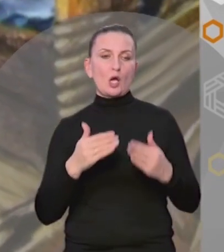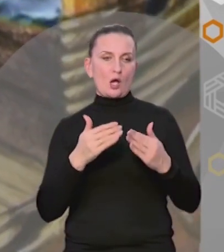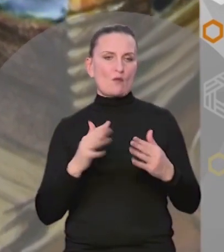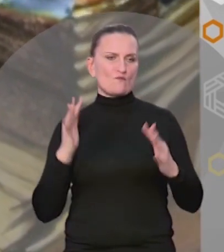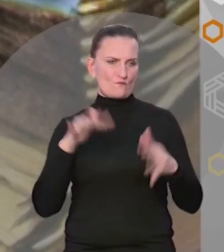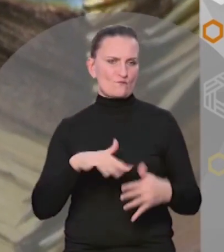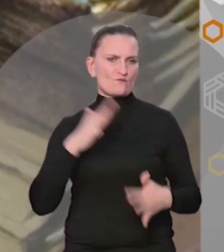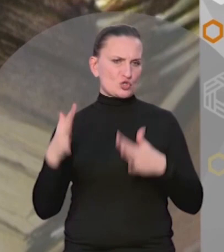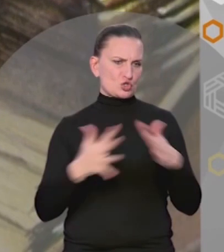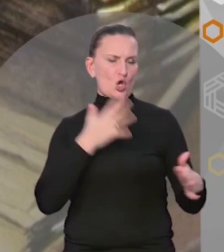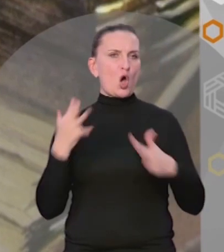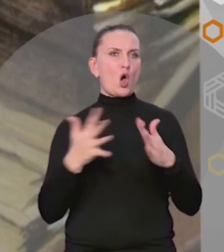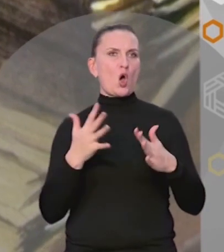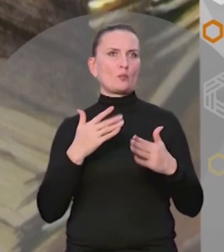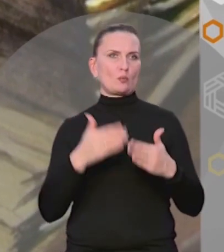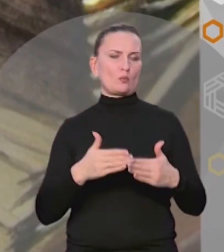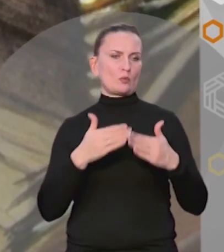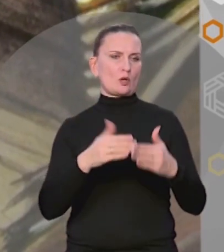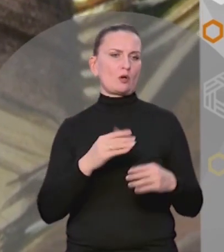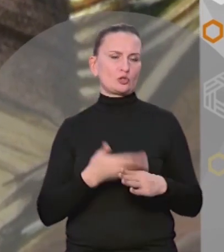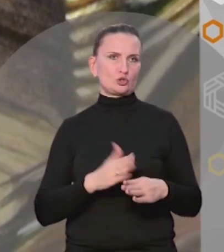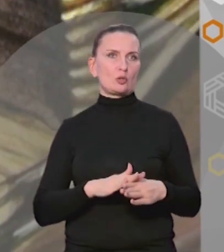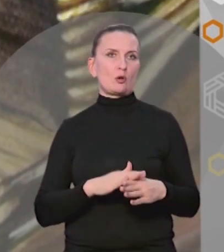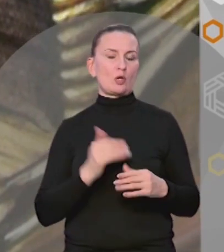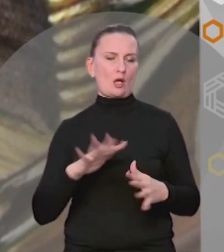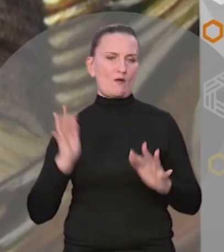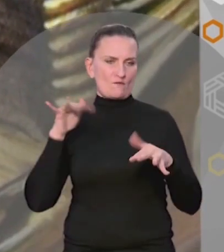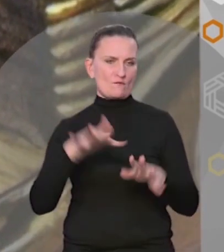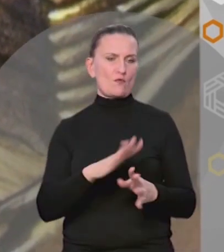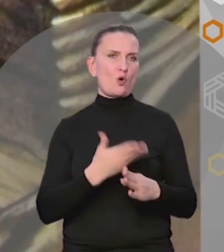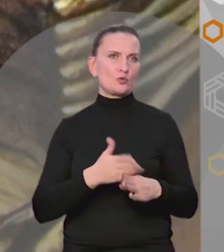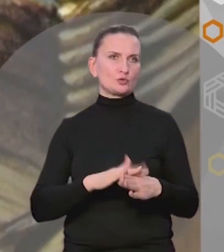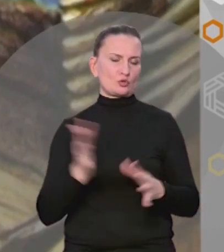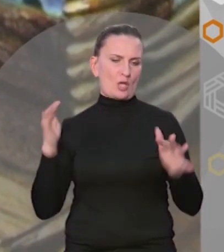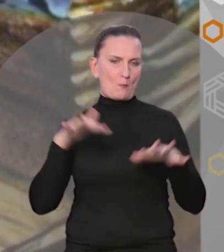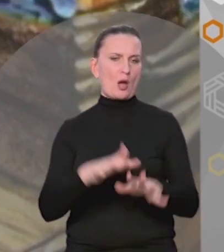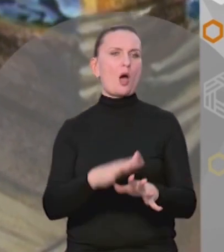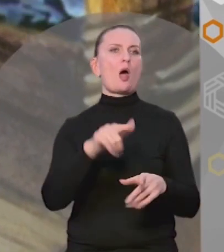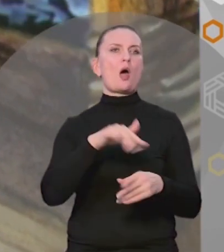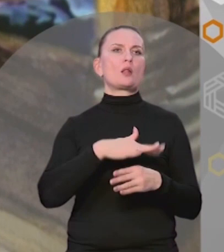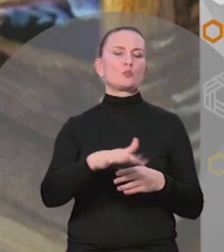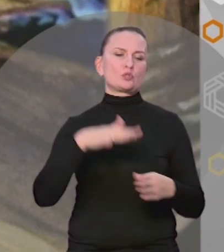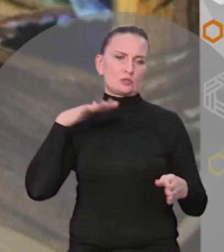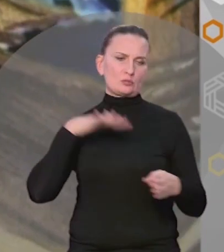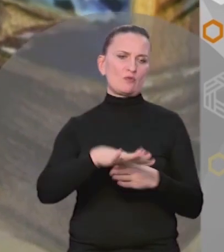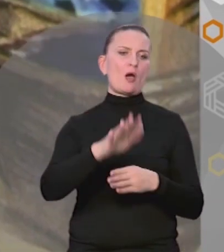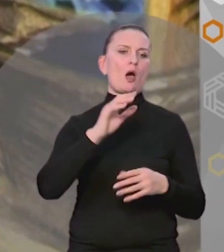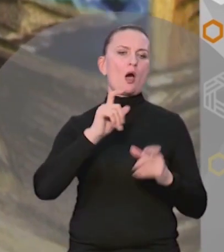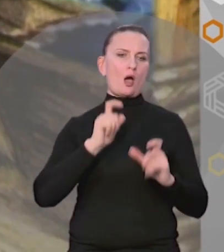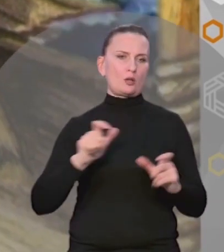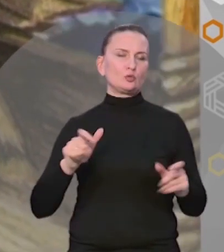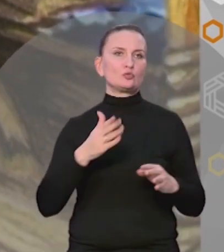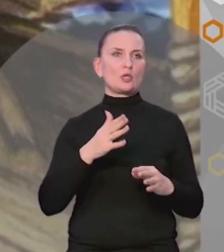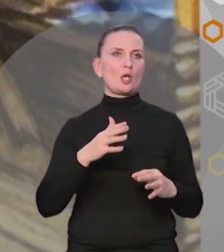в море, как громады кипящих пены и волн обрушиваются на палубы, сбивая с ног моряков